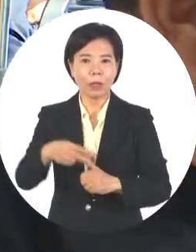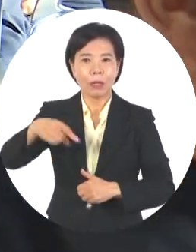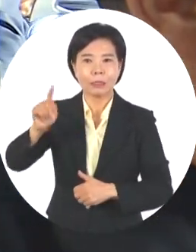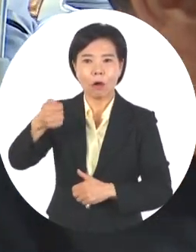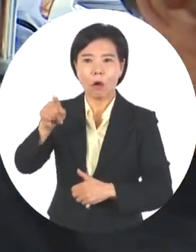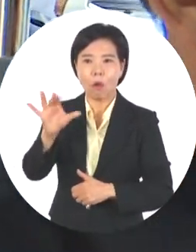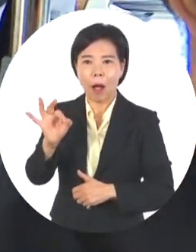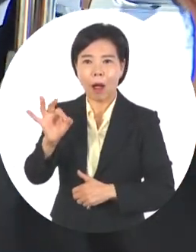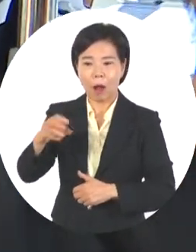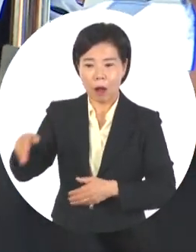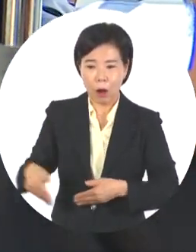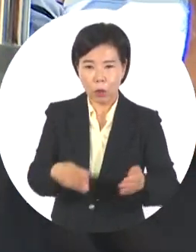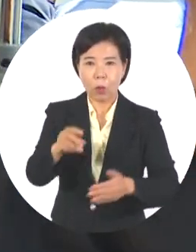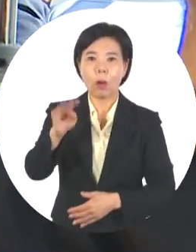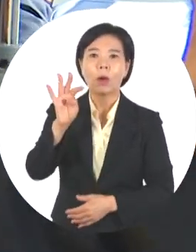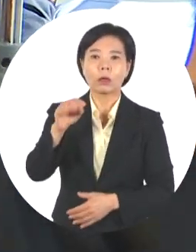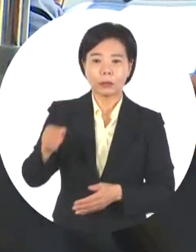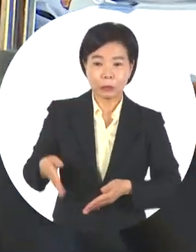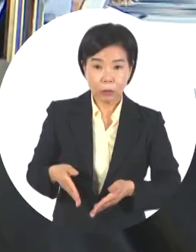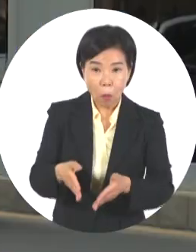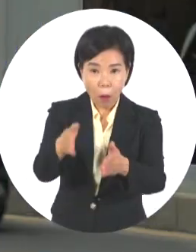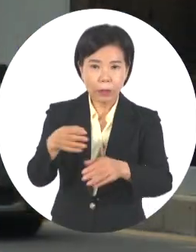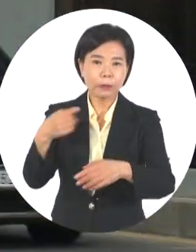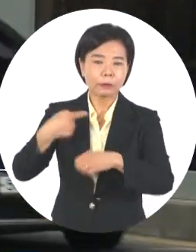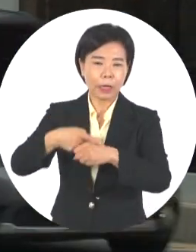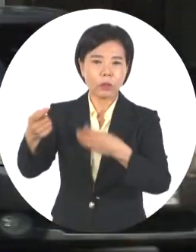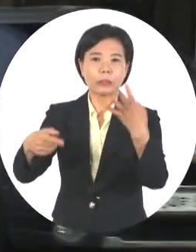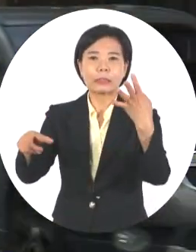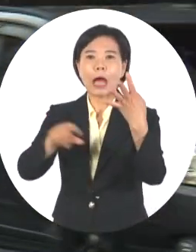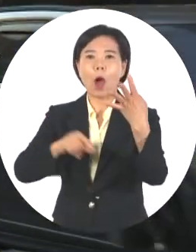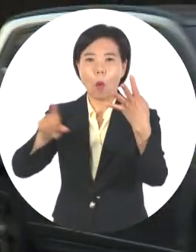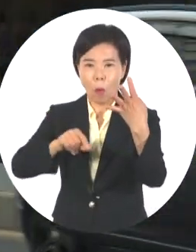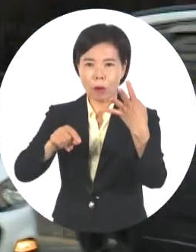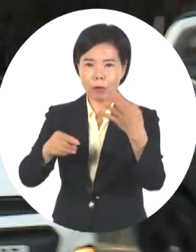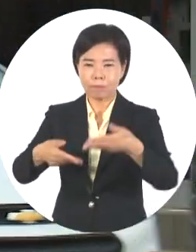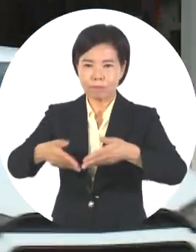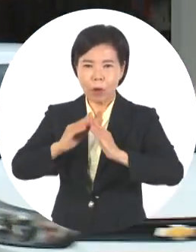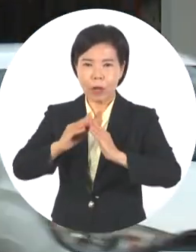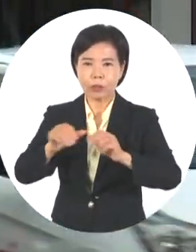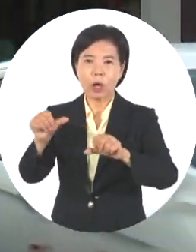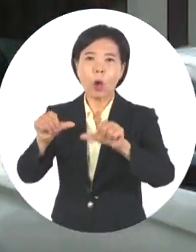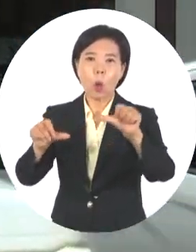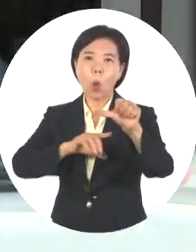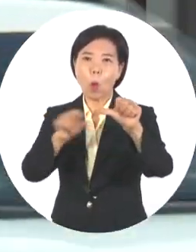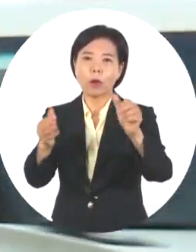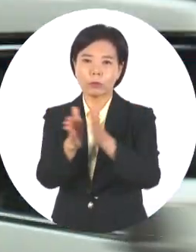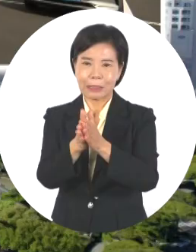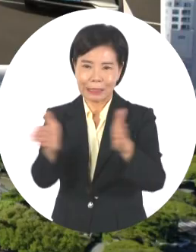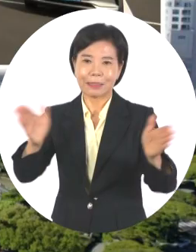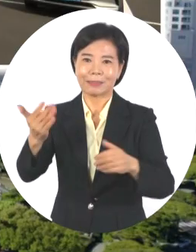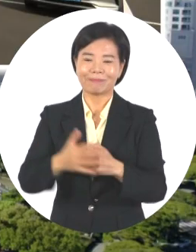서광로 BRT 공사는 내년 4월 완공해 5월부터 전면 운영할 계획입니다.